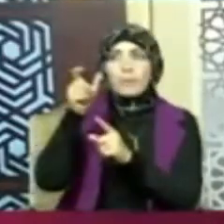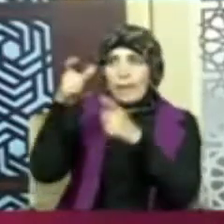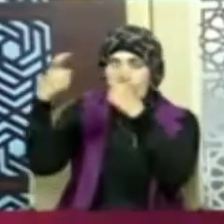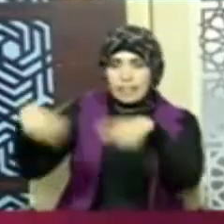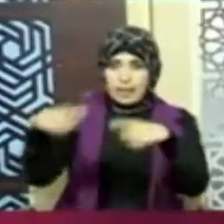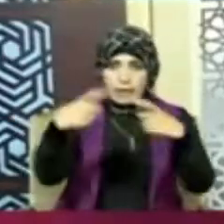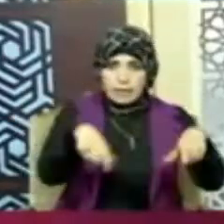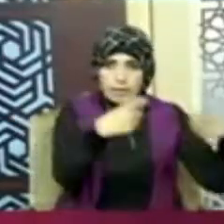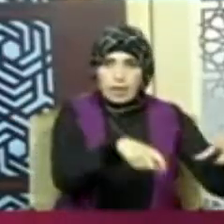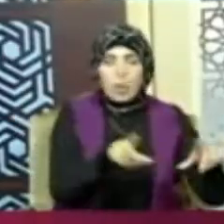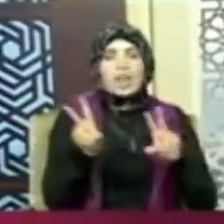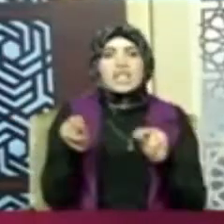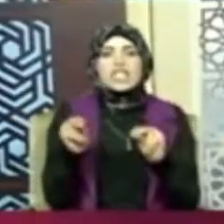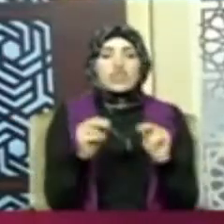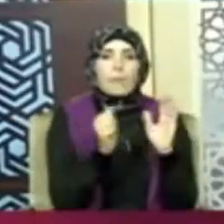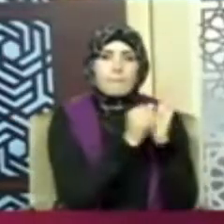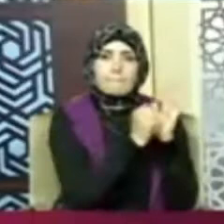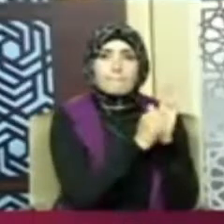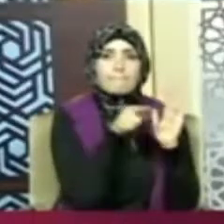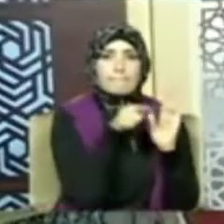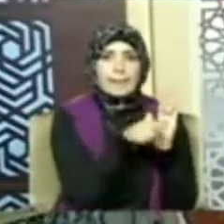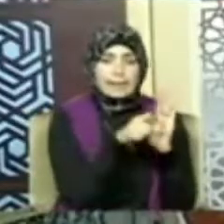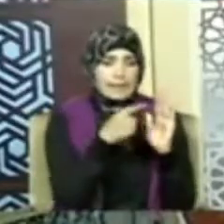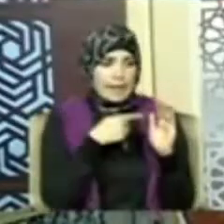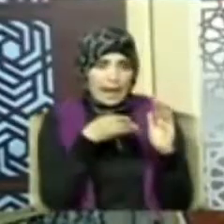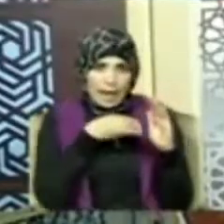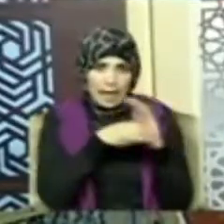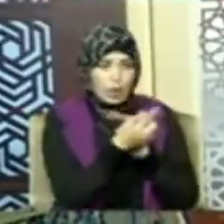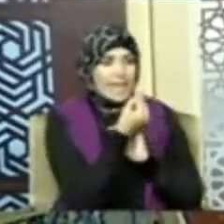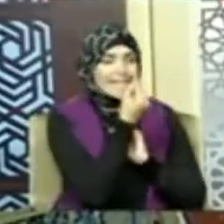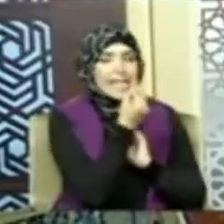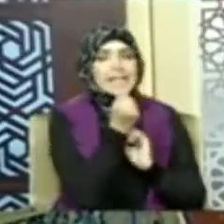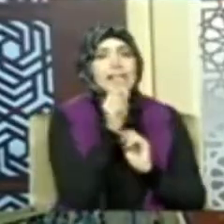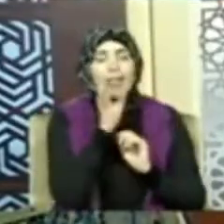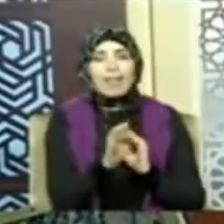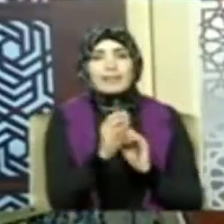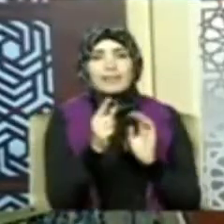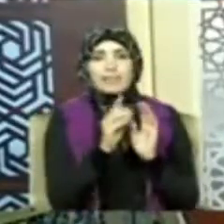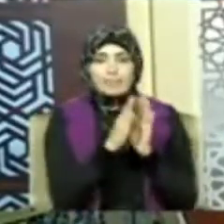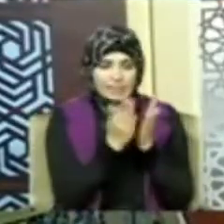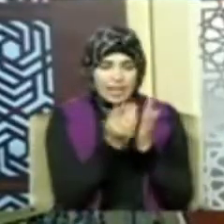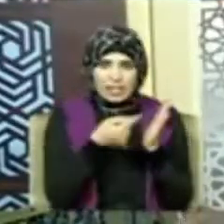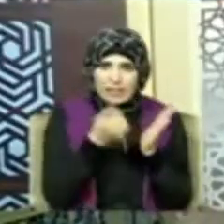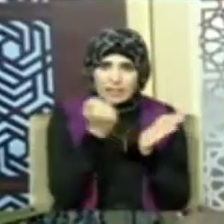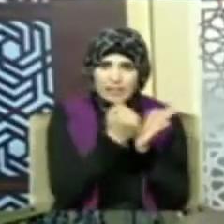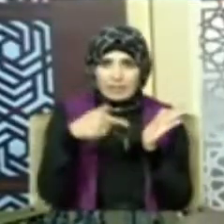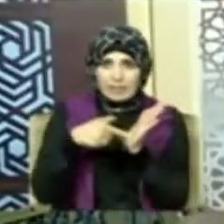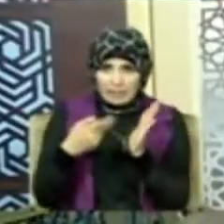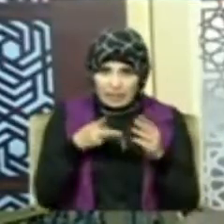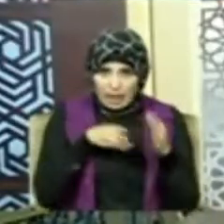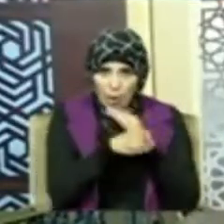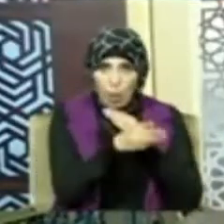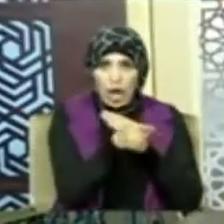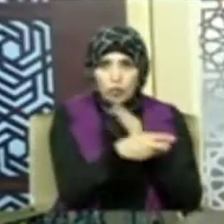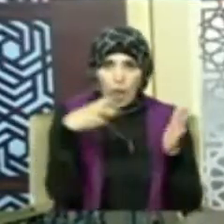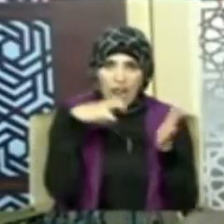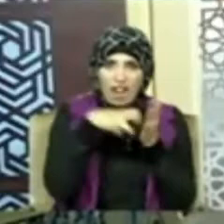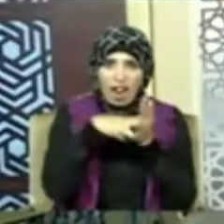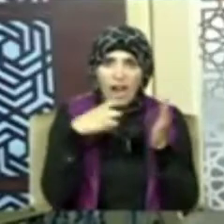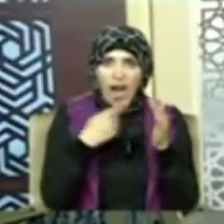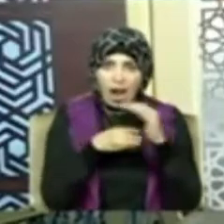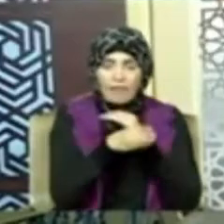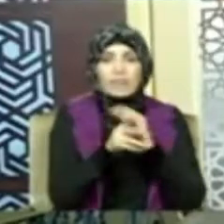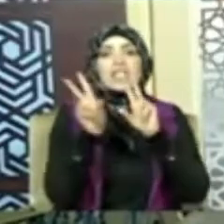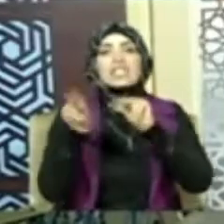البيوت، حرمة الدول لا تقل عن حرمة البيوت. فكما أنك لا يجوز أن تدخل